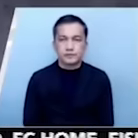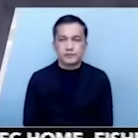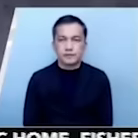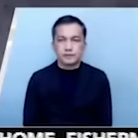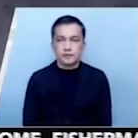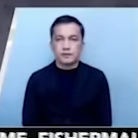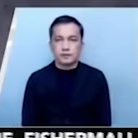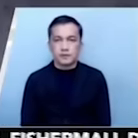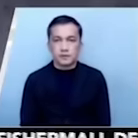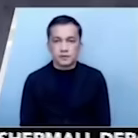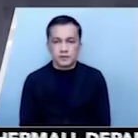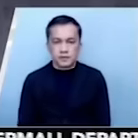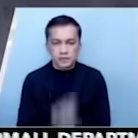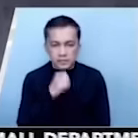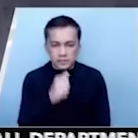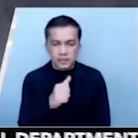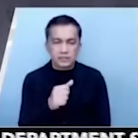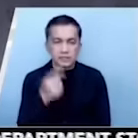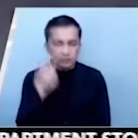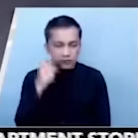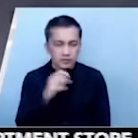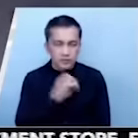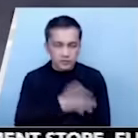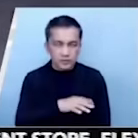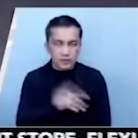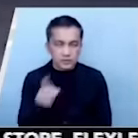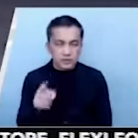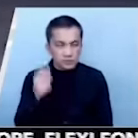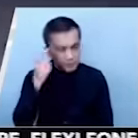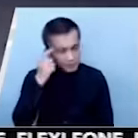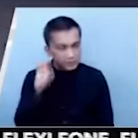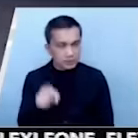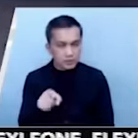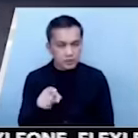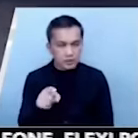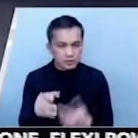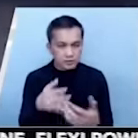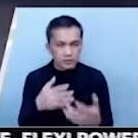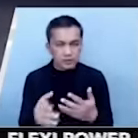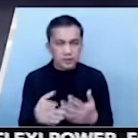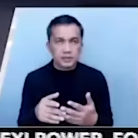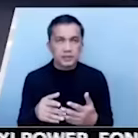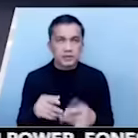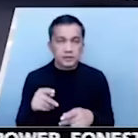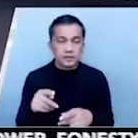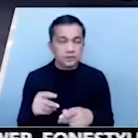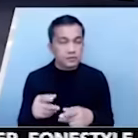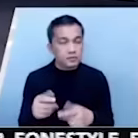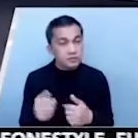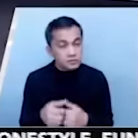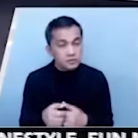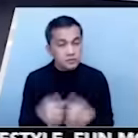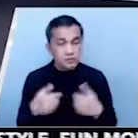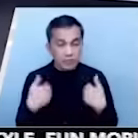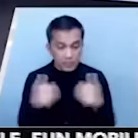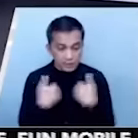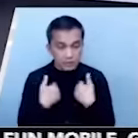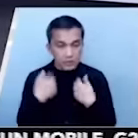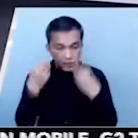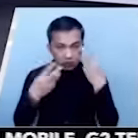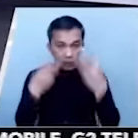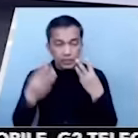Hindi lang daw kapakanan ang ating pets ang dapat isipin. Pati mga nilalang sa wild o tinatawag na wild